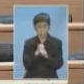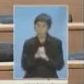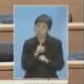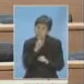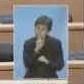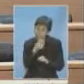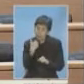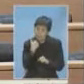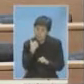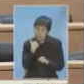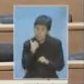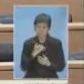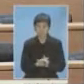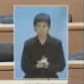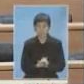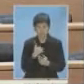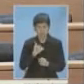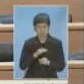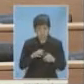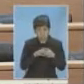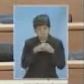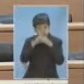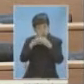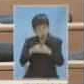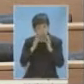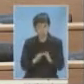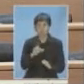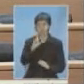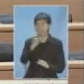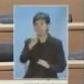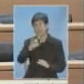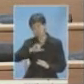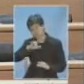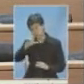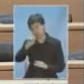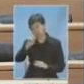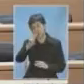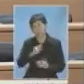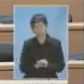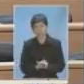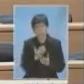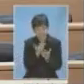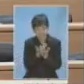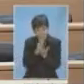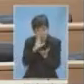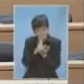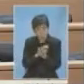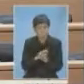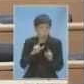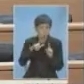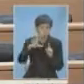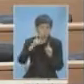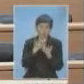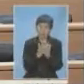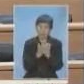มาตลอดครับเรื่องนี้นะครับมีคนไปทั้งหมด22คนนะครับใช้งบประมาณหลายล้านนะ